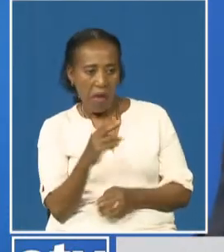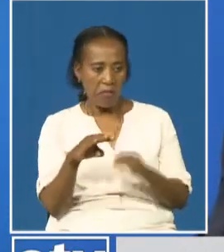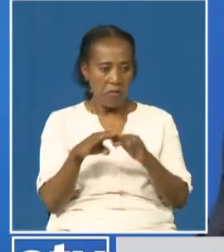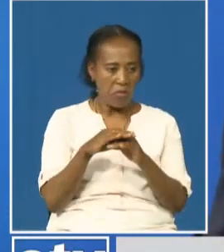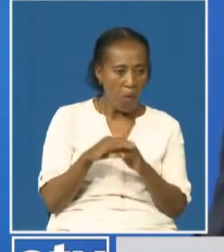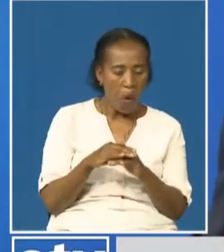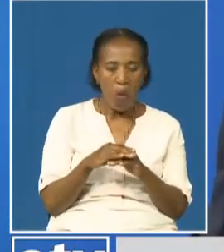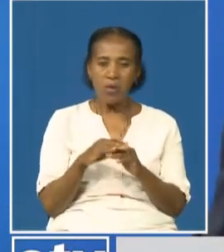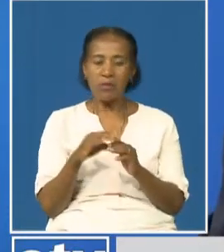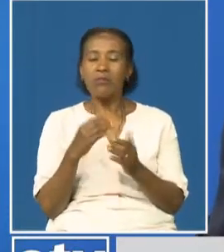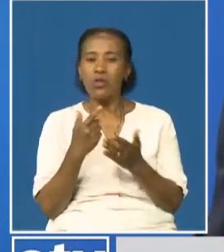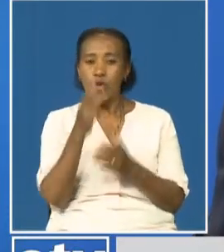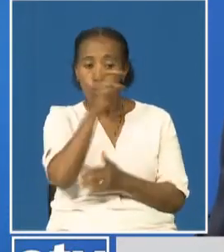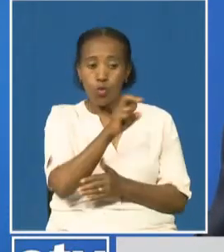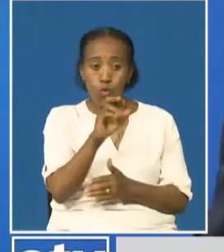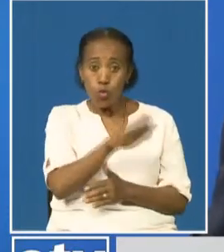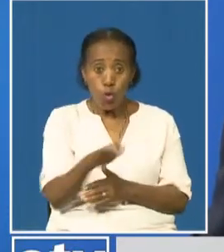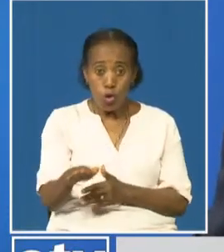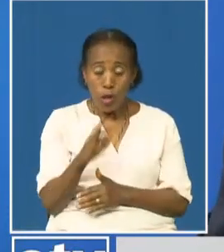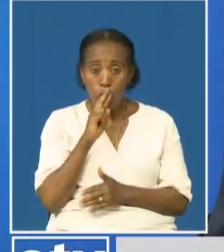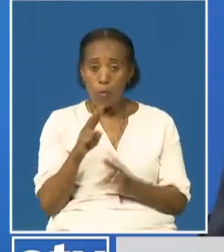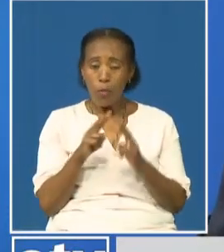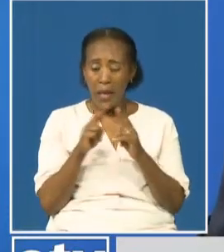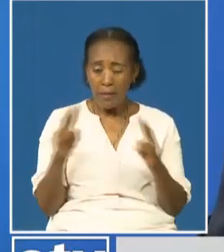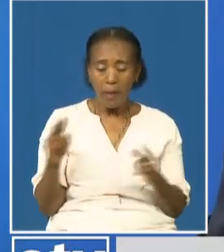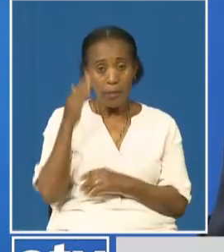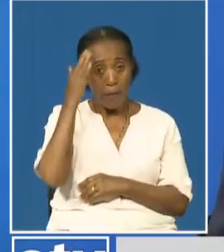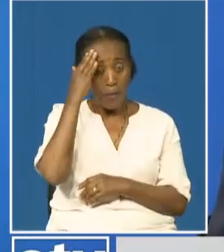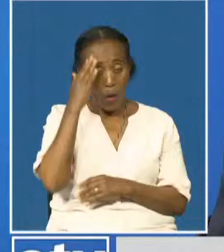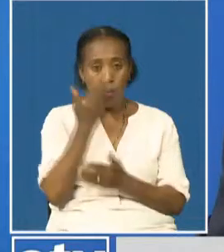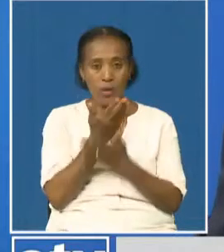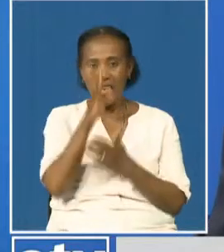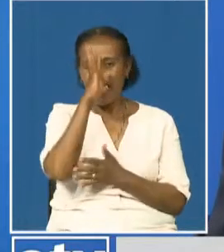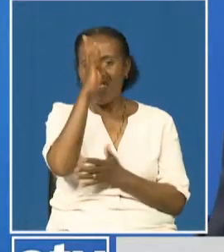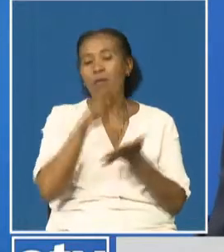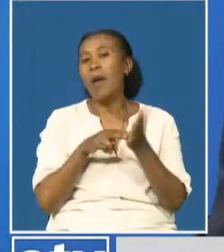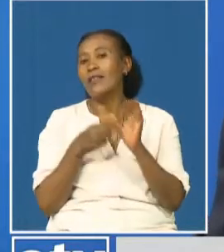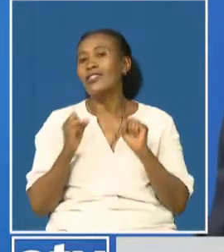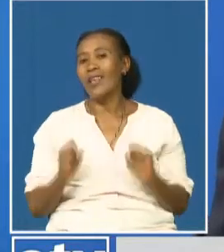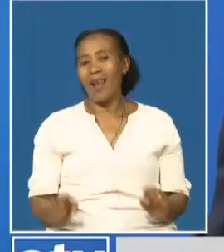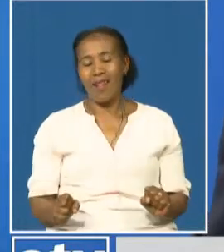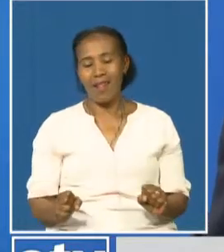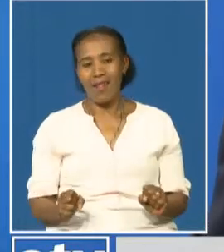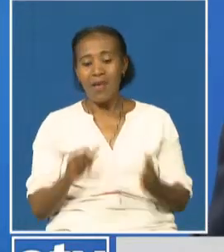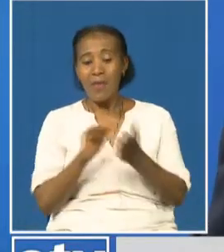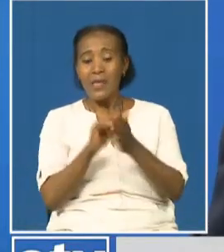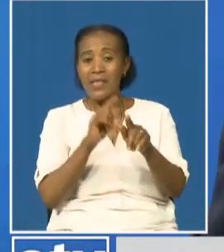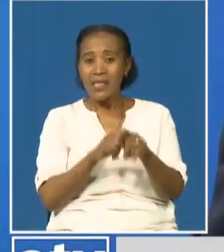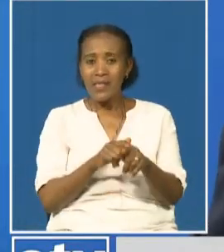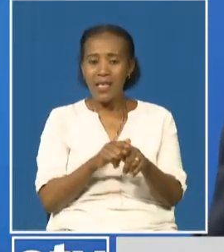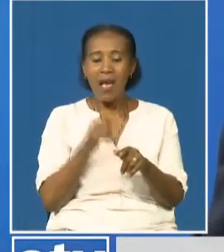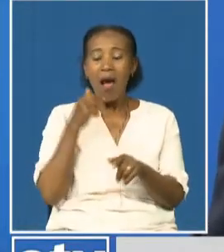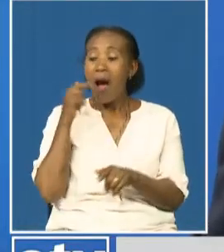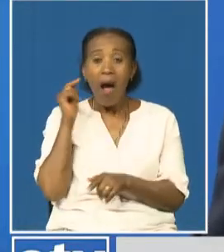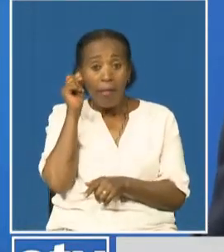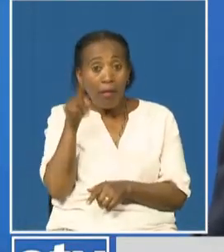የመተዋወቅ መንገድ መጥቷልና ልጆቻቸውን የበለጠ የሚያውቁበት ነገር ተፈጥሯል ማለት ይቻላል። በዚህ ጊዜ አንተ